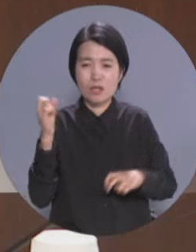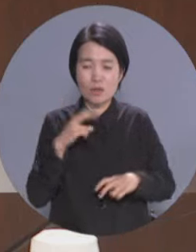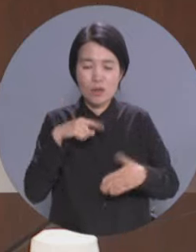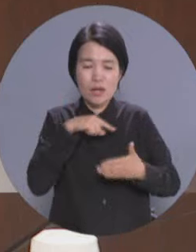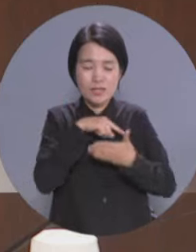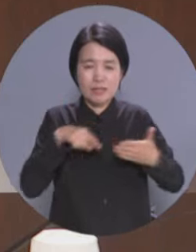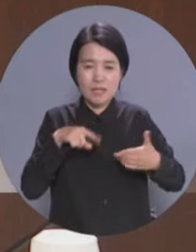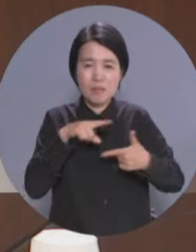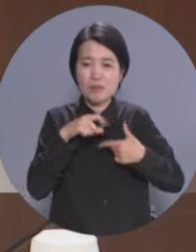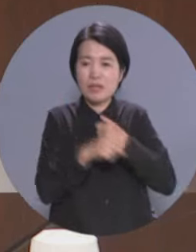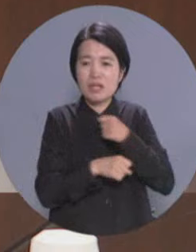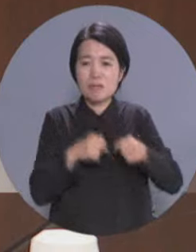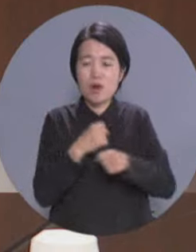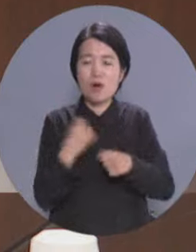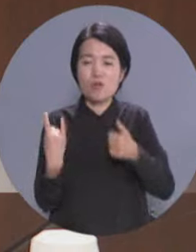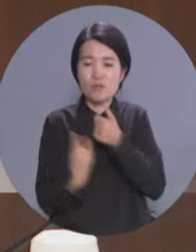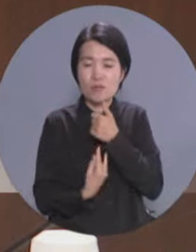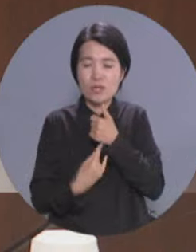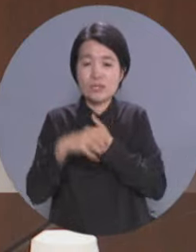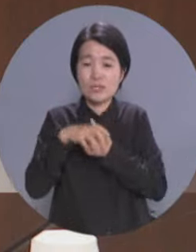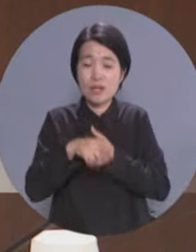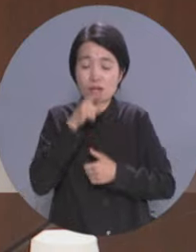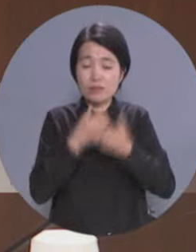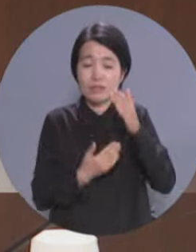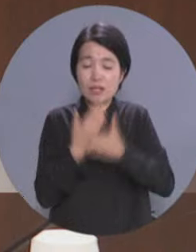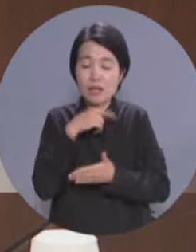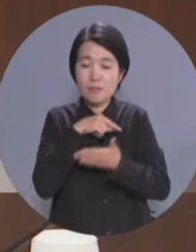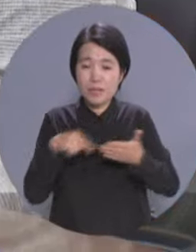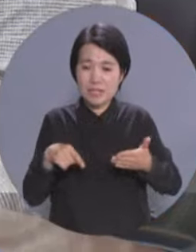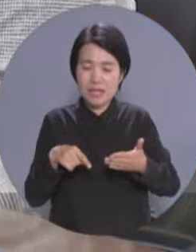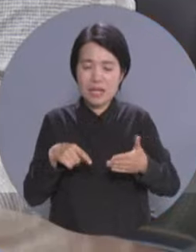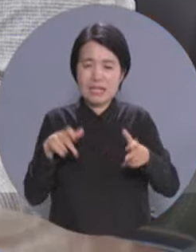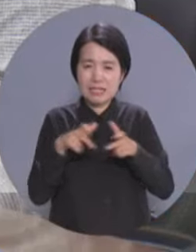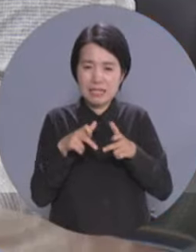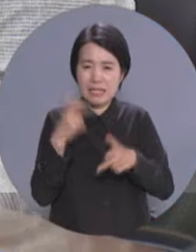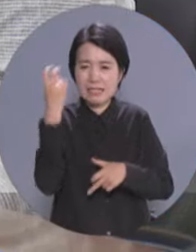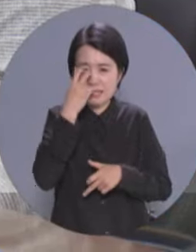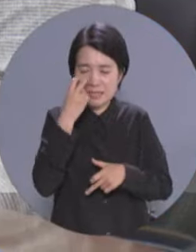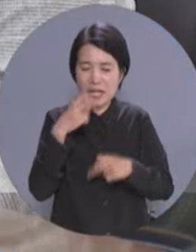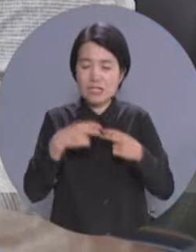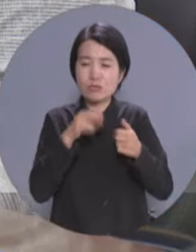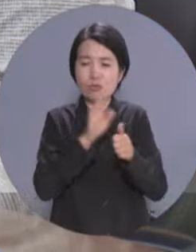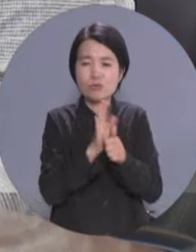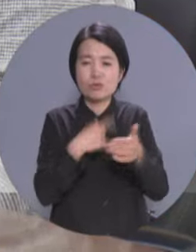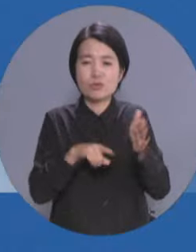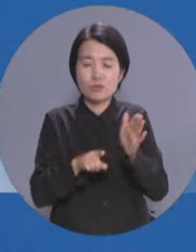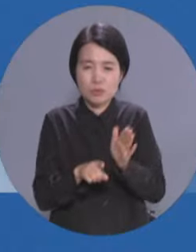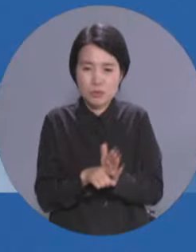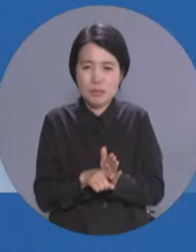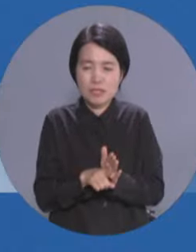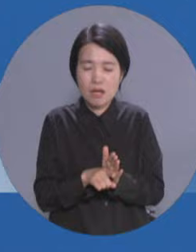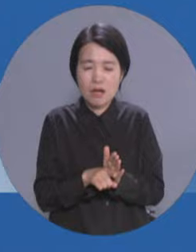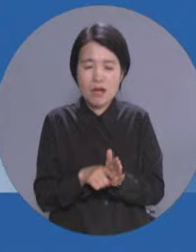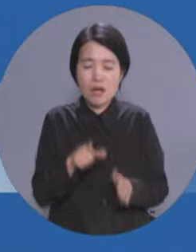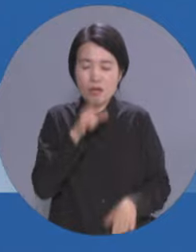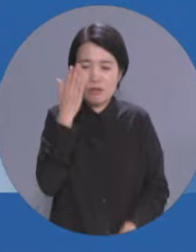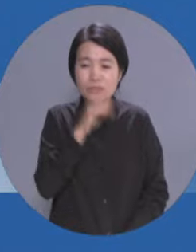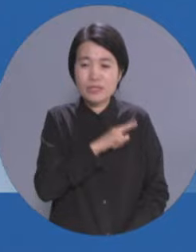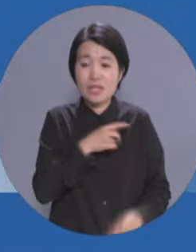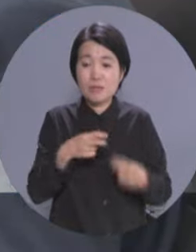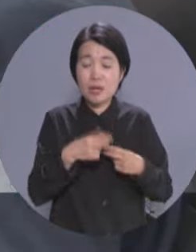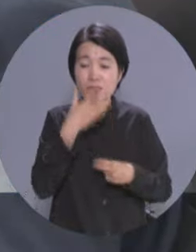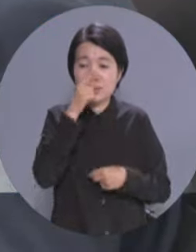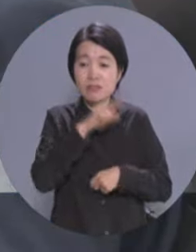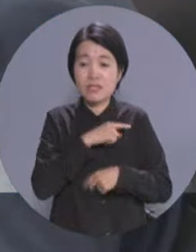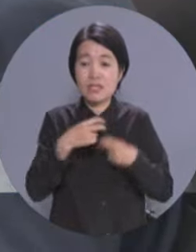희생자 명예 회복 실무위원회에서 여순 사건 희생자 후유 장애 진단 등 의료 지원을 위해 여수 제일병원과 순천